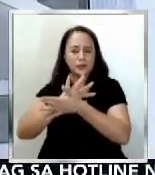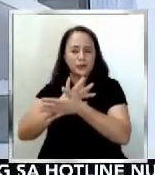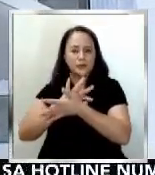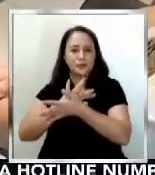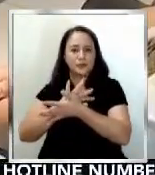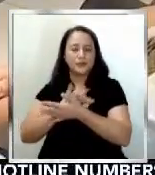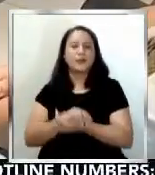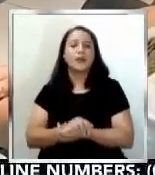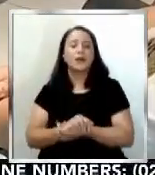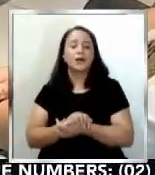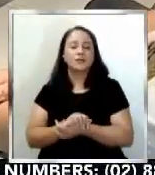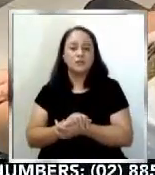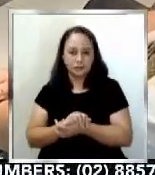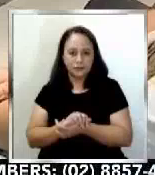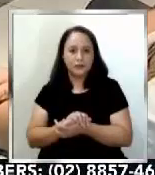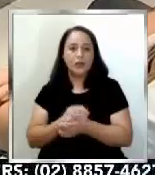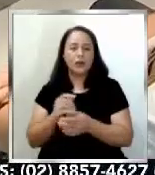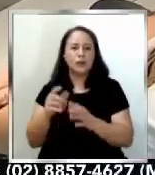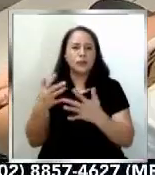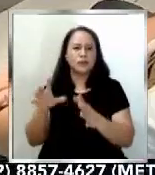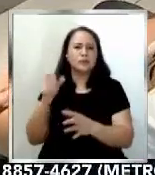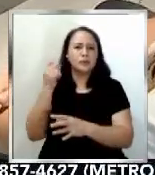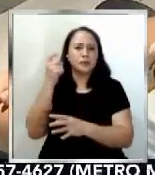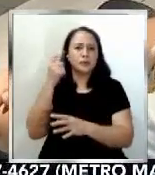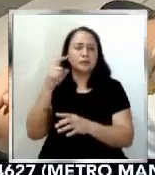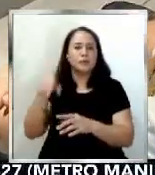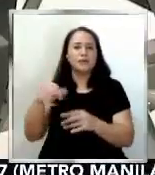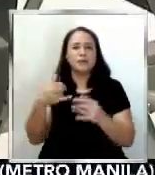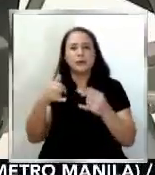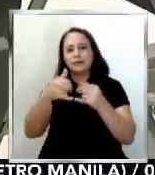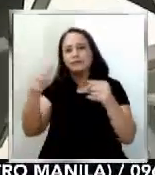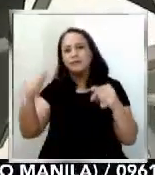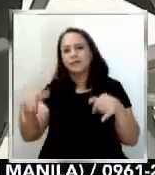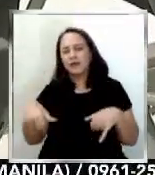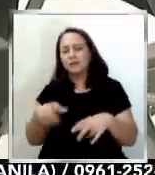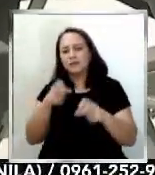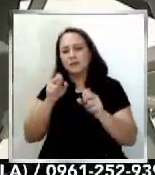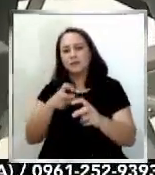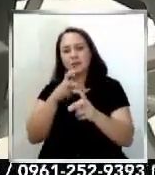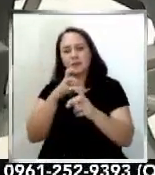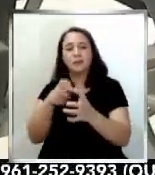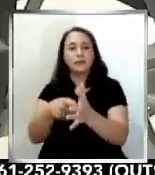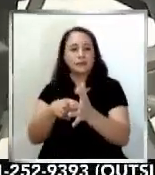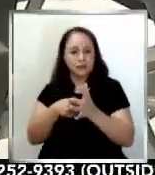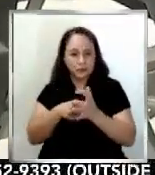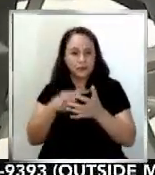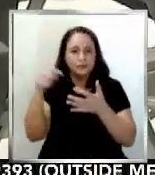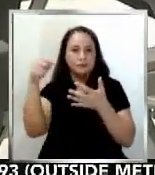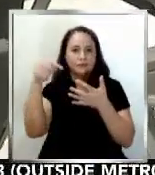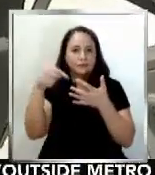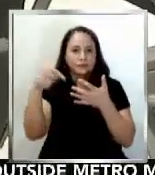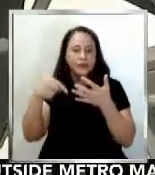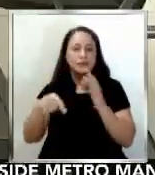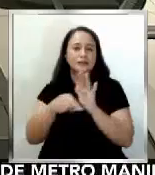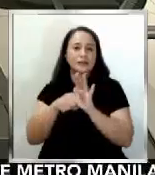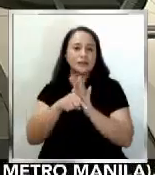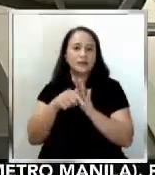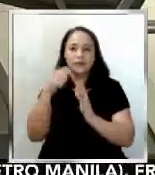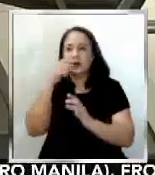that understandably maghihigpit at syempre magre-require po ng mga negative results most